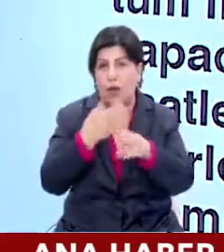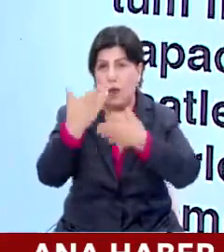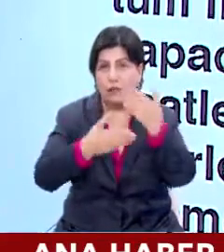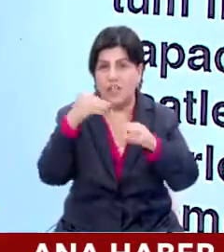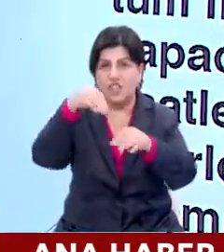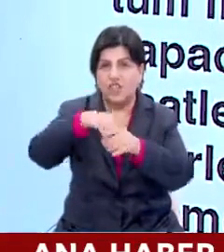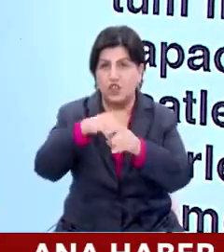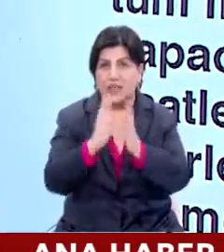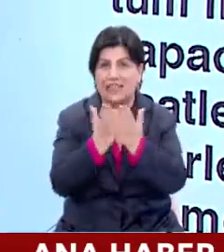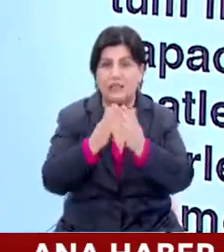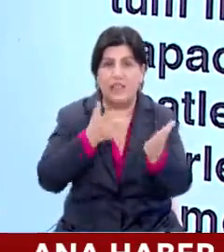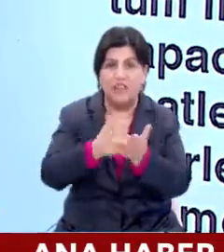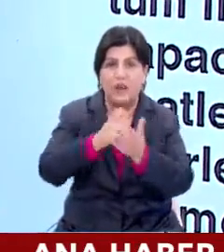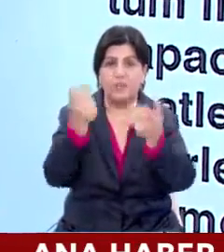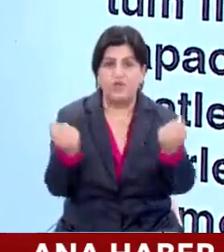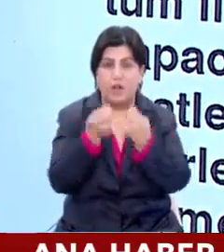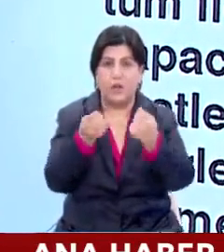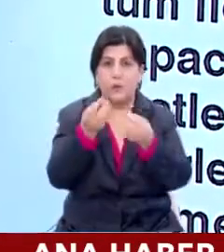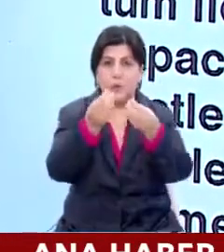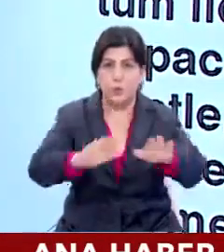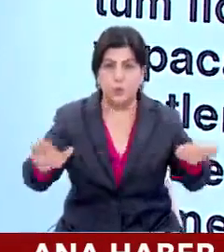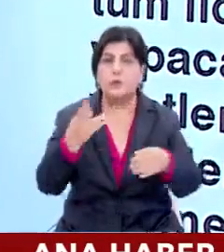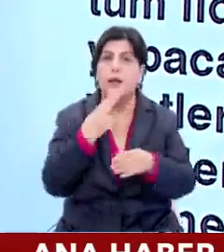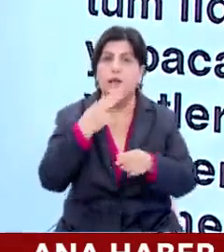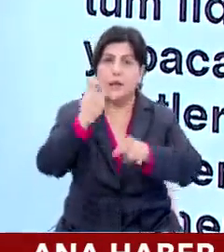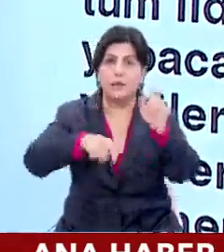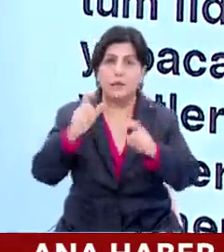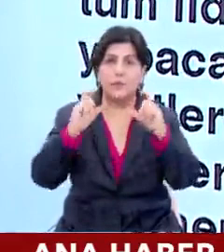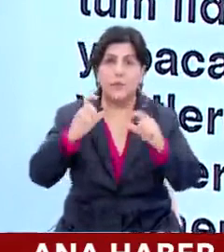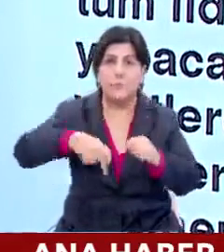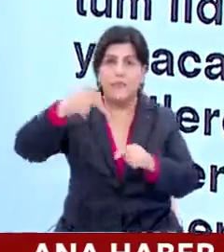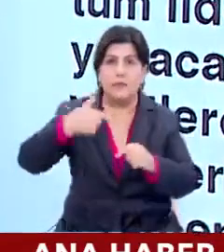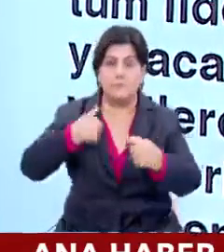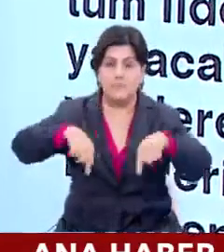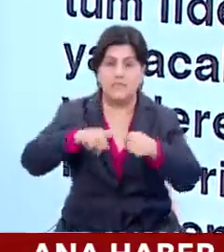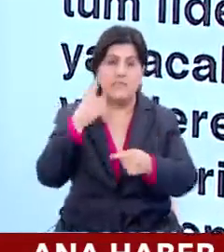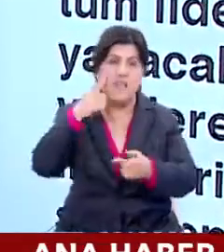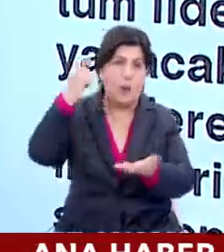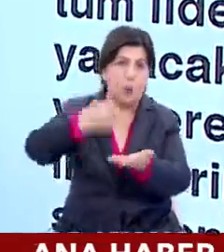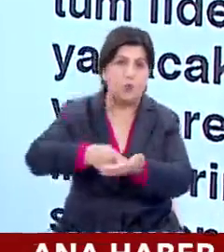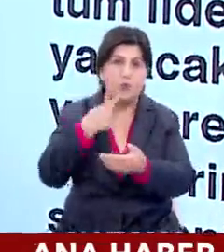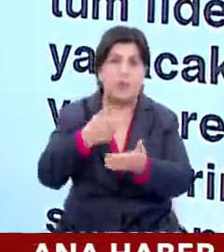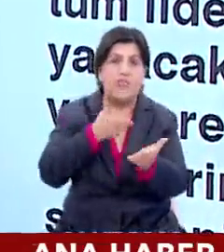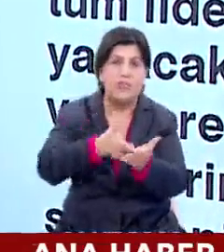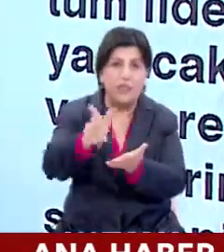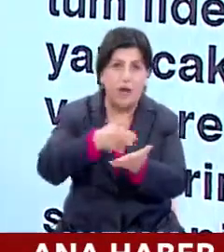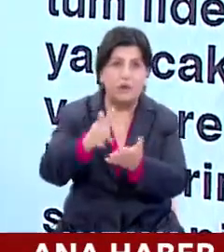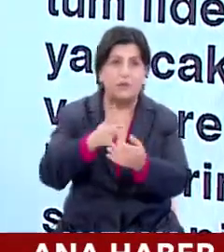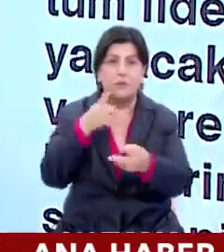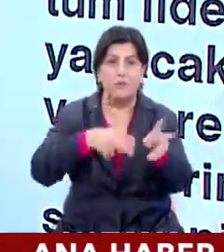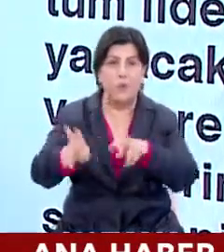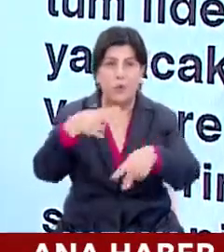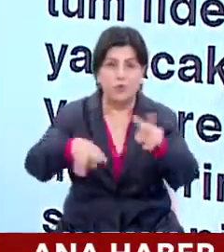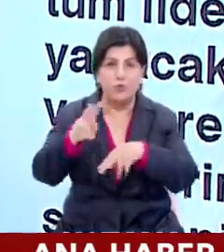vaatlerinde Ee tarımda çalışan çocuk ve kadınların sigorta primlerini Biz öleceğiz diyor devlet ödeyecek diyor tarımda ve bir